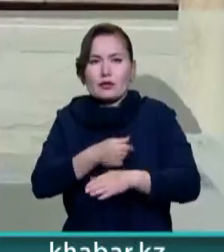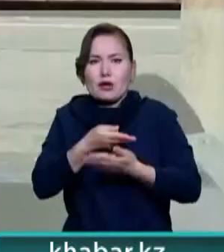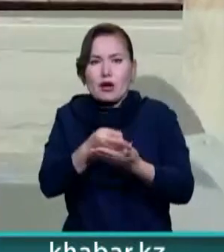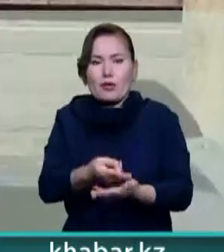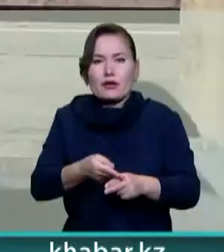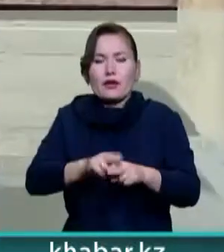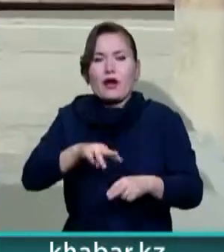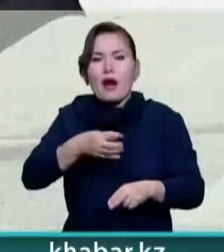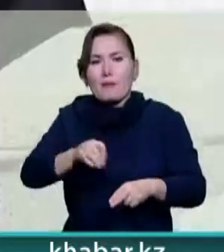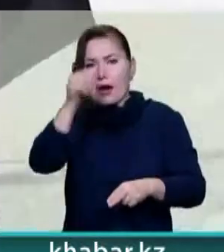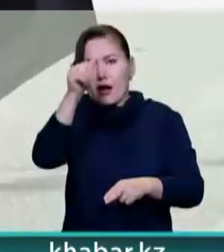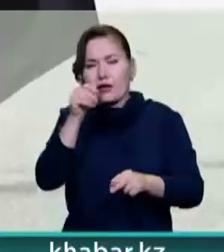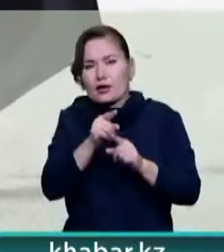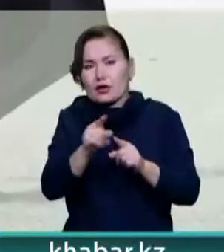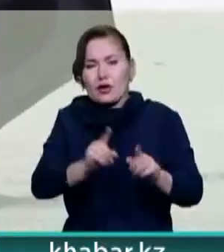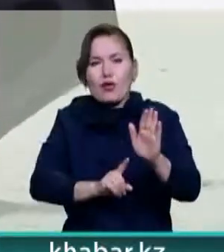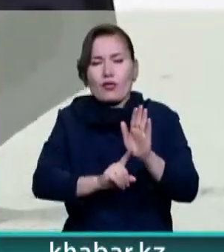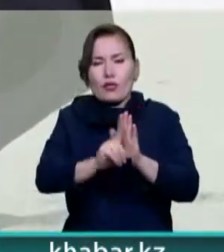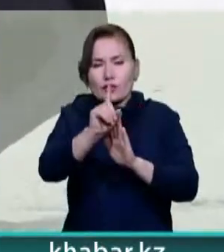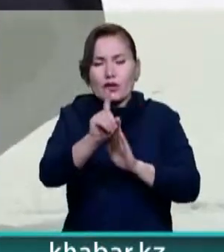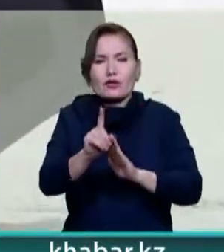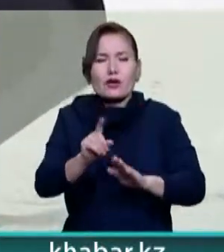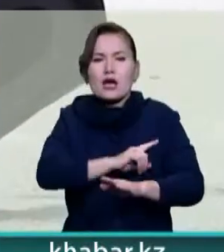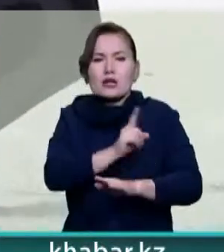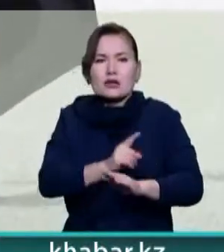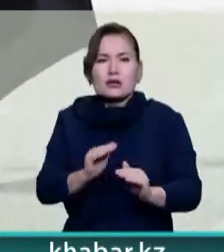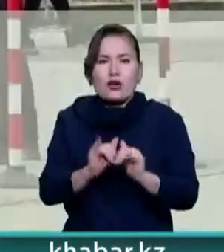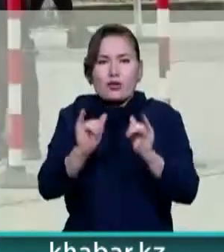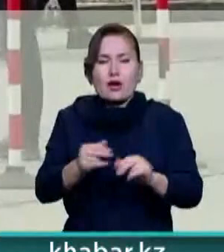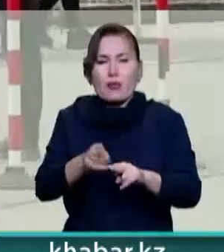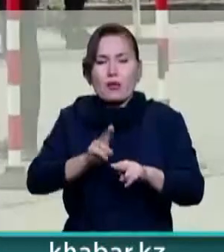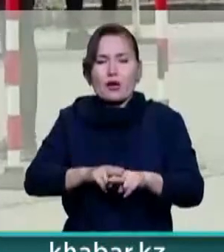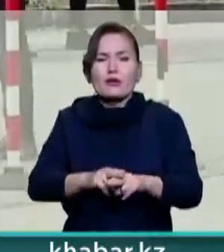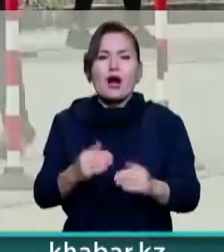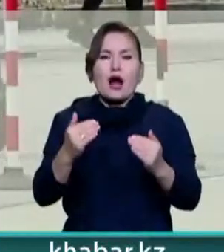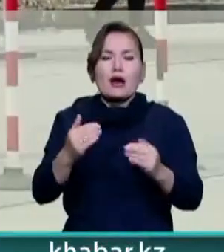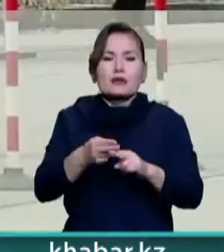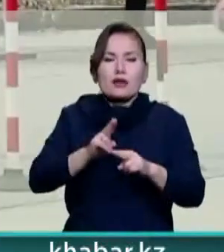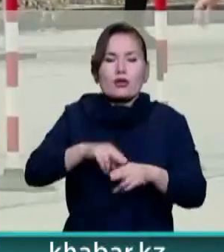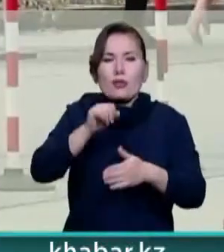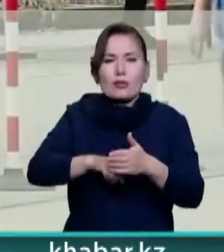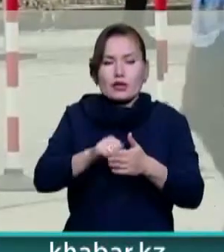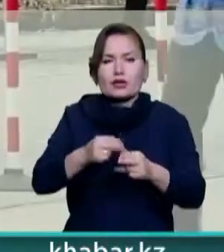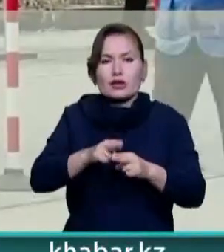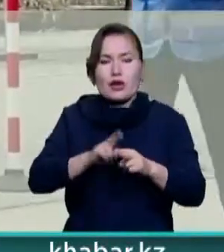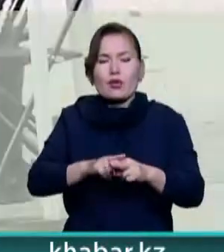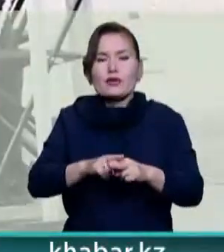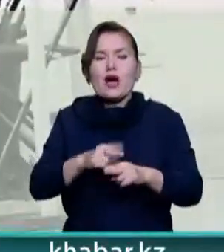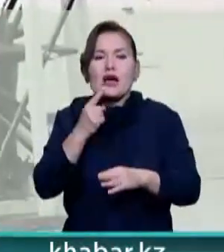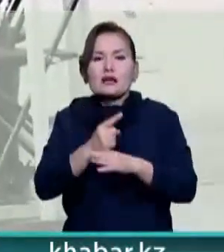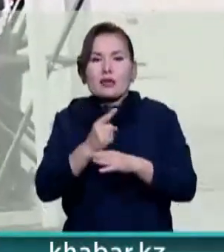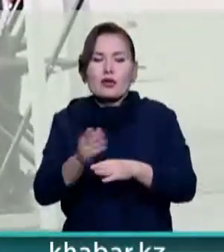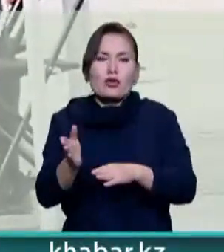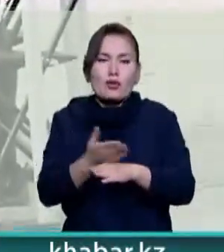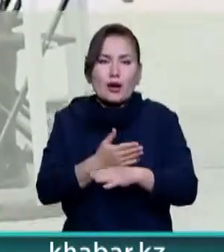Бұл мамырдан бергі ең жоғары көрсеткіш. Сарапшылар бұған карантин талаптарының жеңілдеуі себеп болды дейді. Ел билігі науқастар